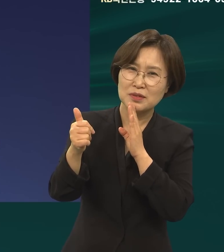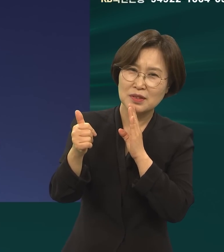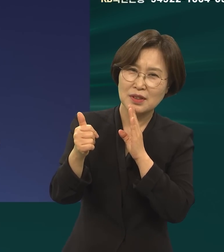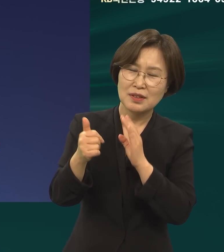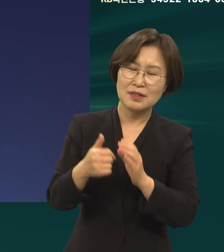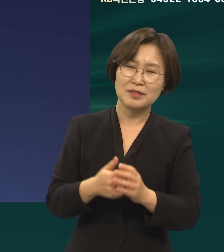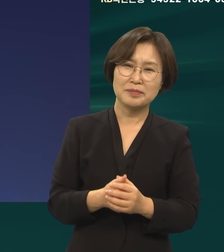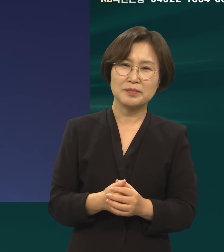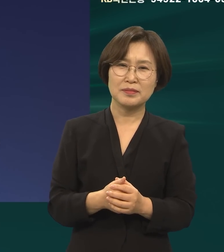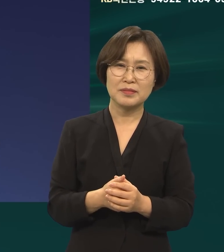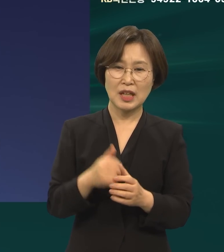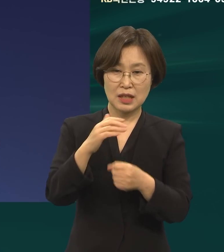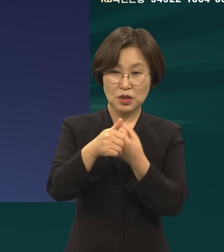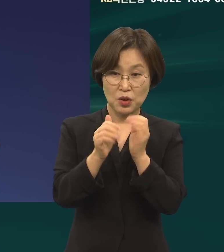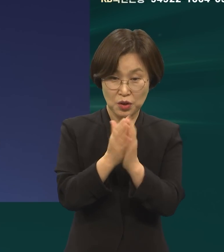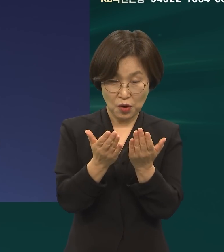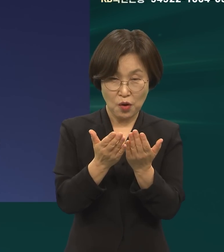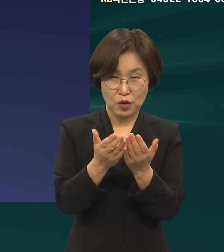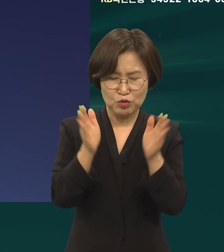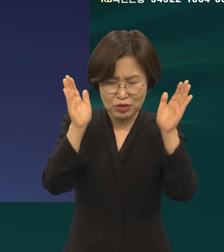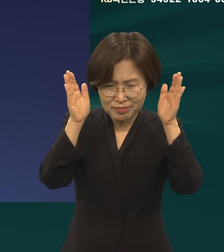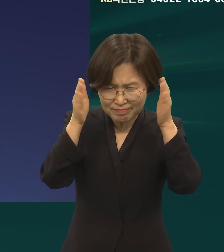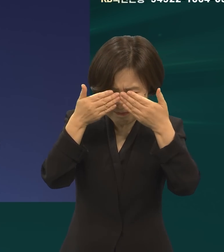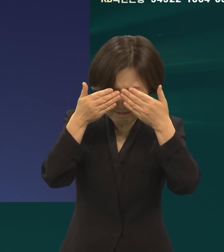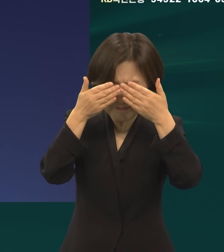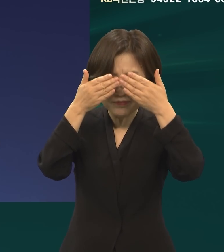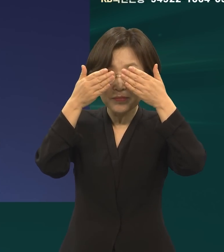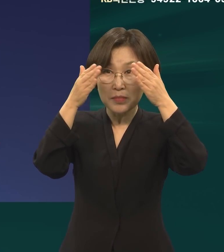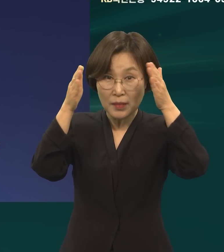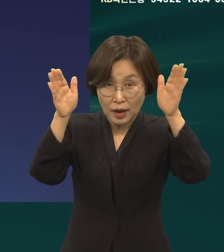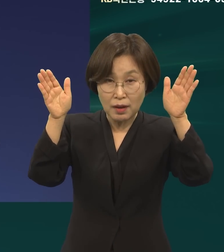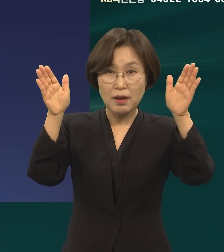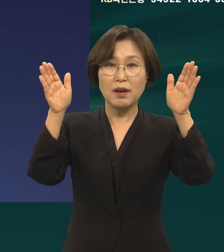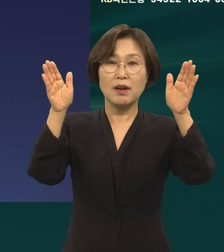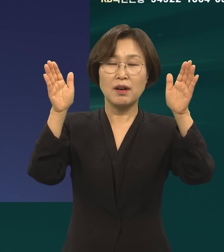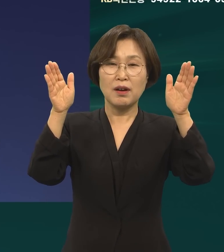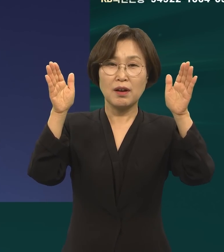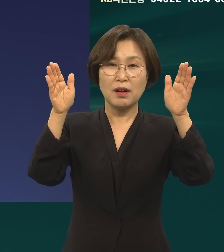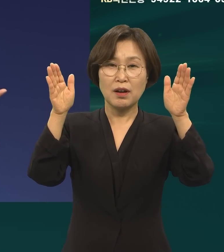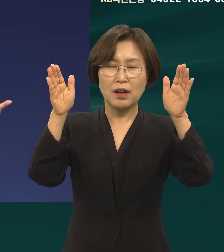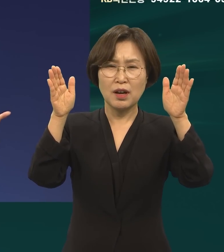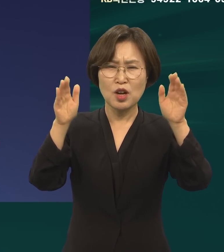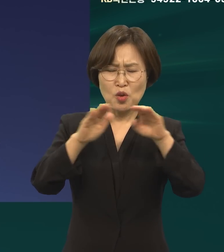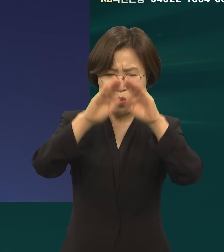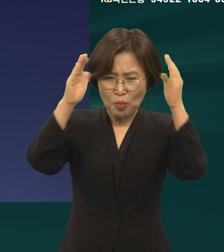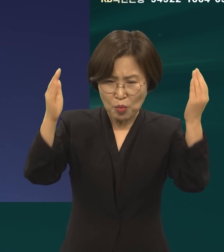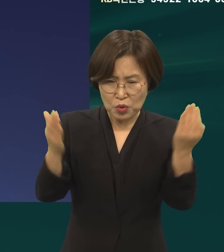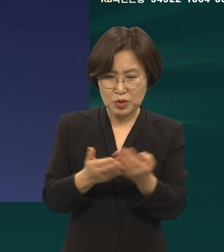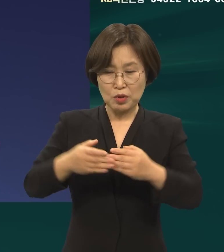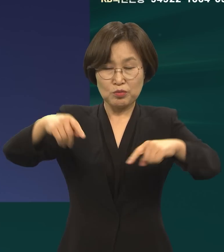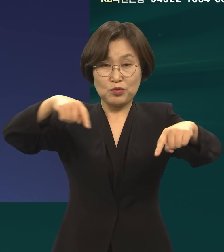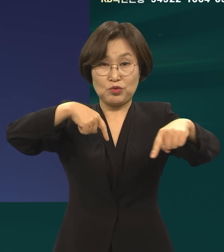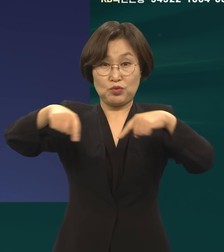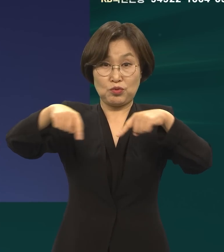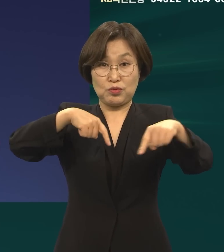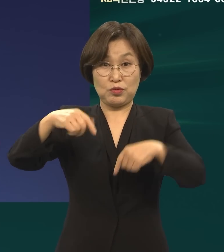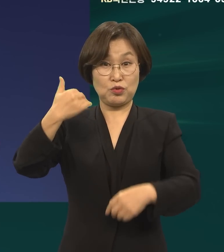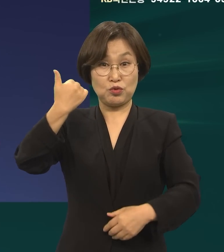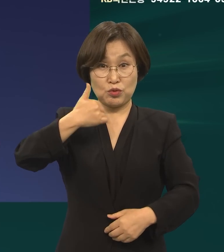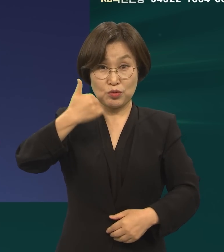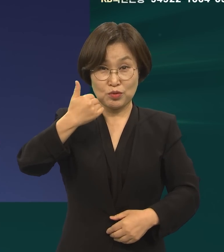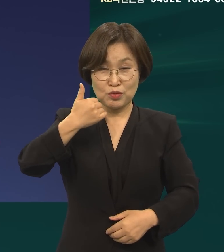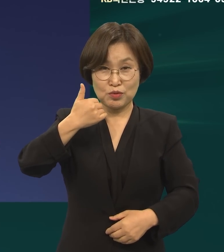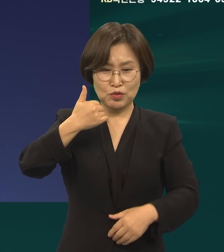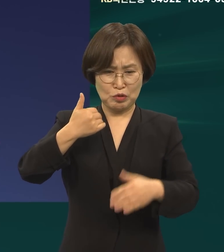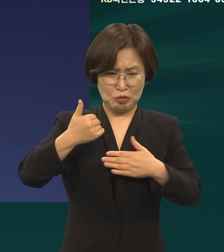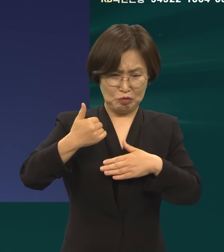성경은 눈이 가려졌다, 눈이 밝아졌다, 수동태로 표현합니다. 이 모든 사건을 주도하고 계신 분이 우리가